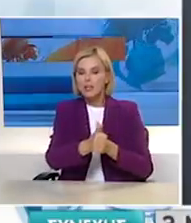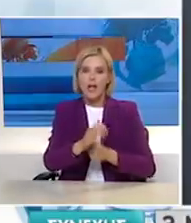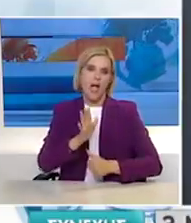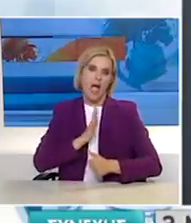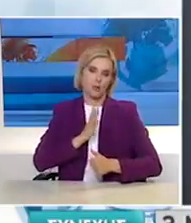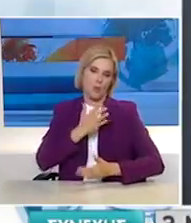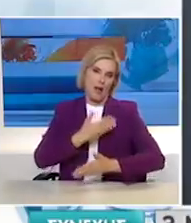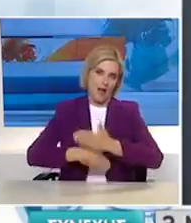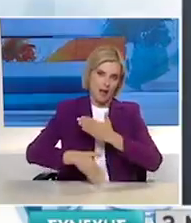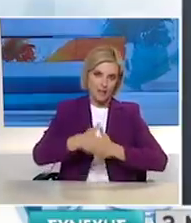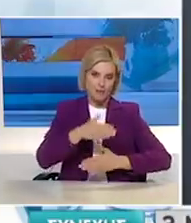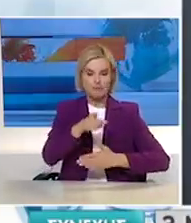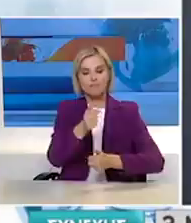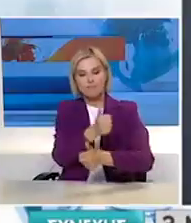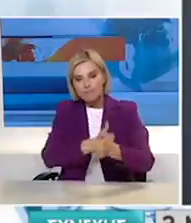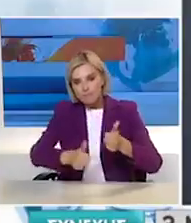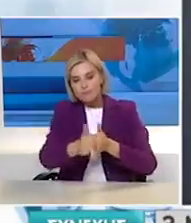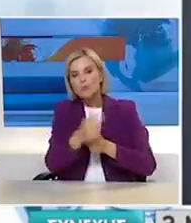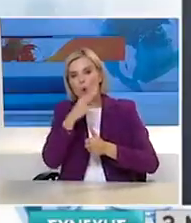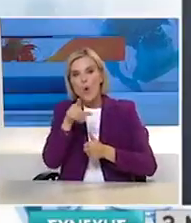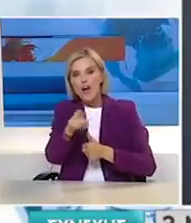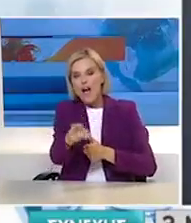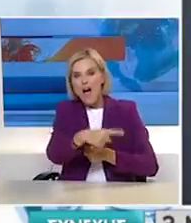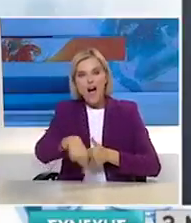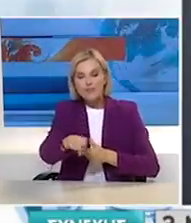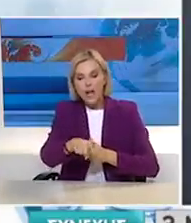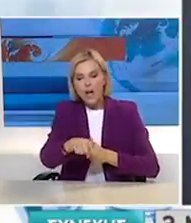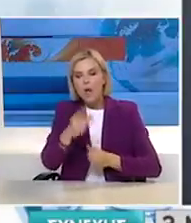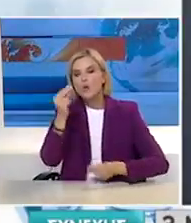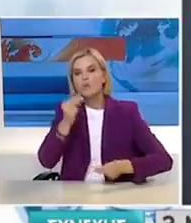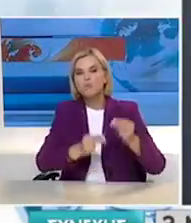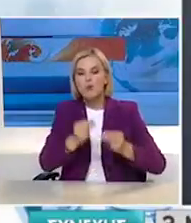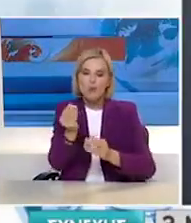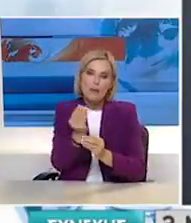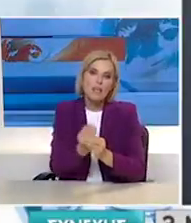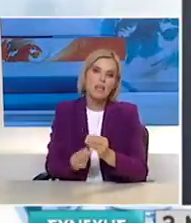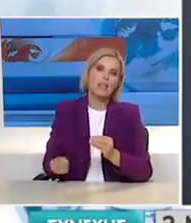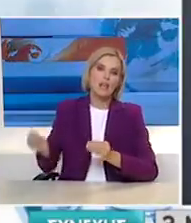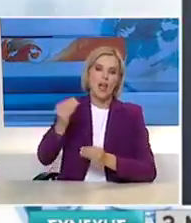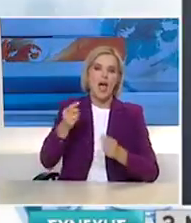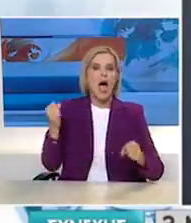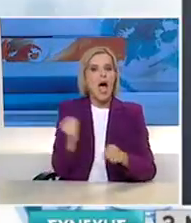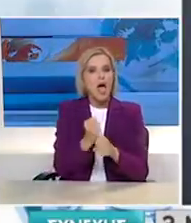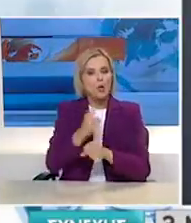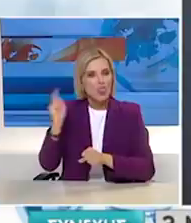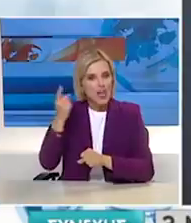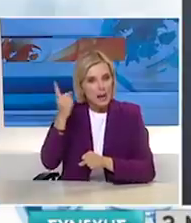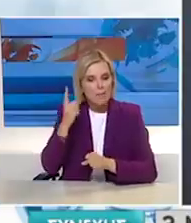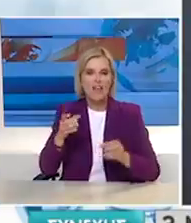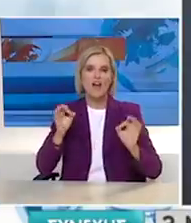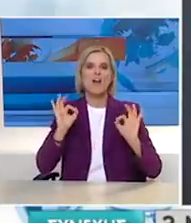ότι η αποστέρησή τους, έστω και για σύντομο χρονικό διάστημα, από υπηρεσίες δημιουργικής απασχόλησης, εργοθεραπείας,